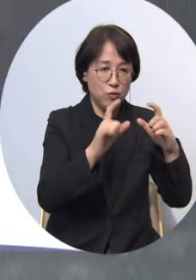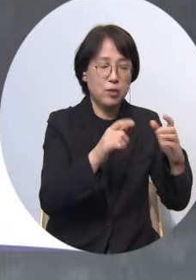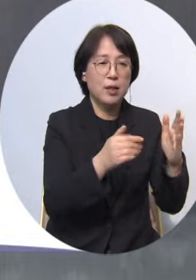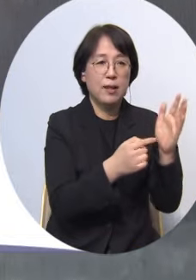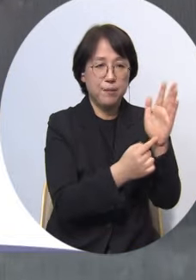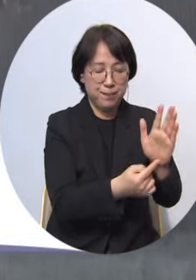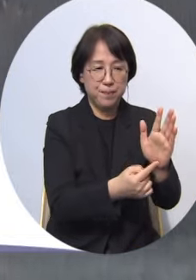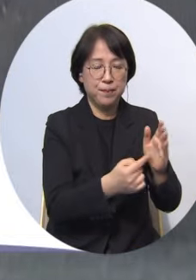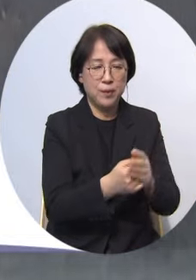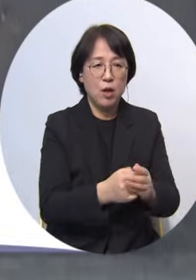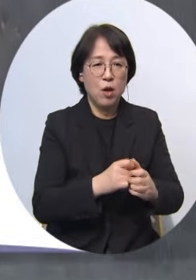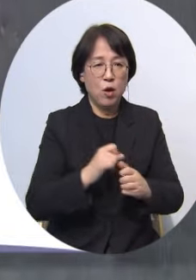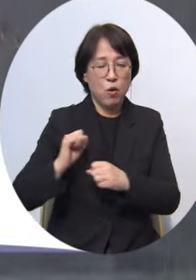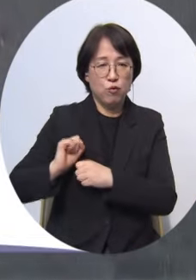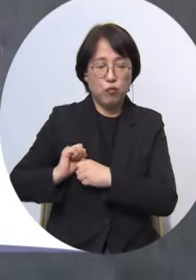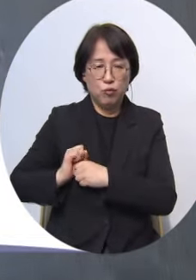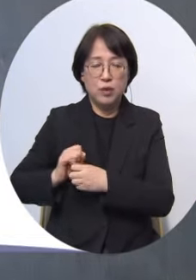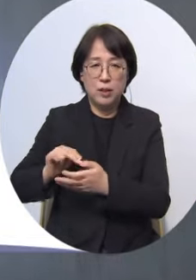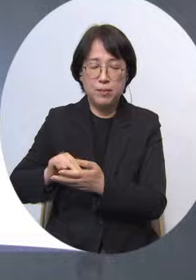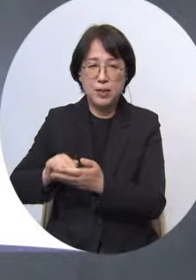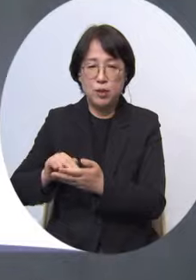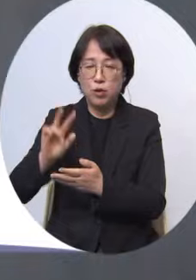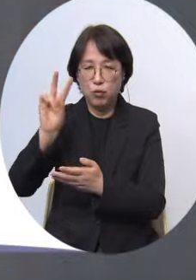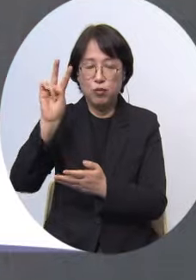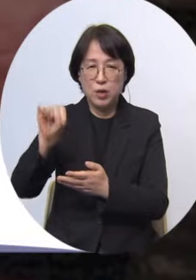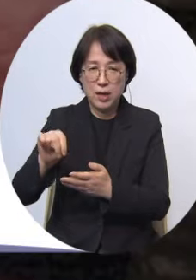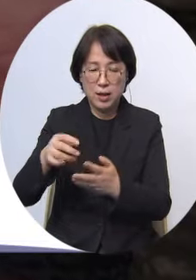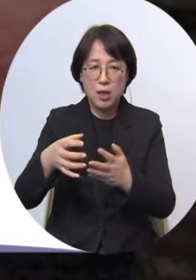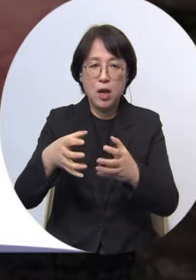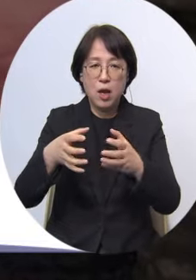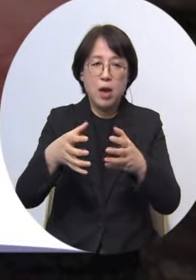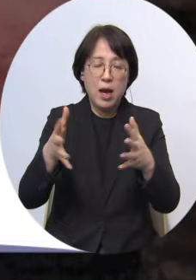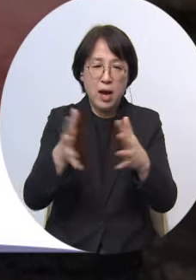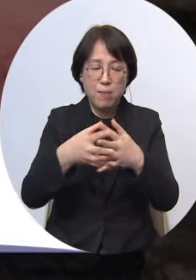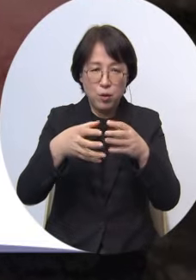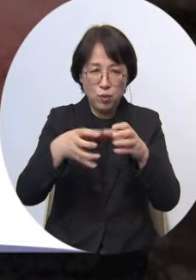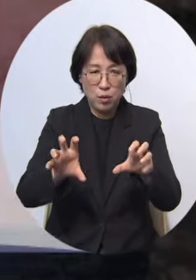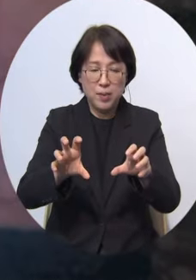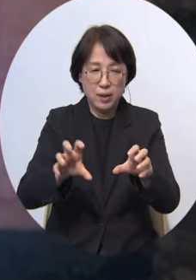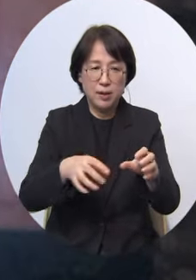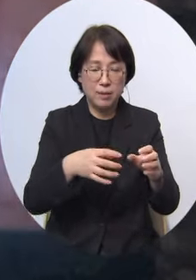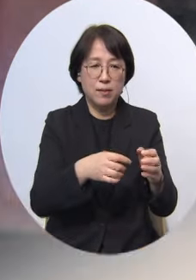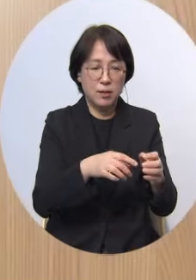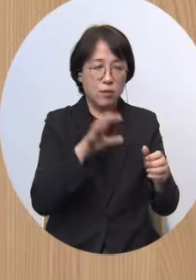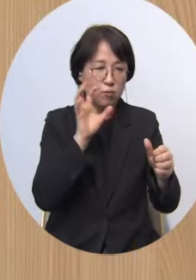주장했습니다. 군 당국은 유엔 안보리 결의를 위반한 명백한 도발이라고 규탄했습니다.